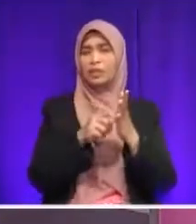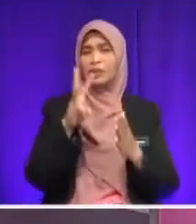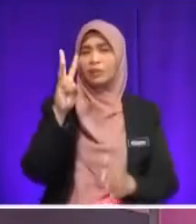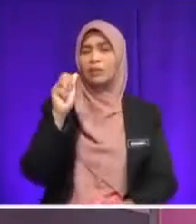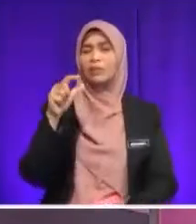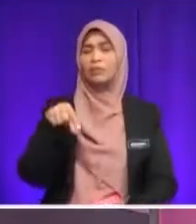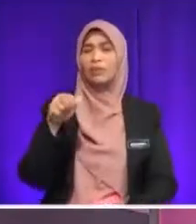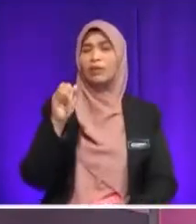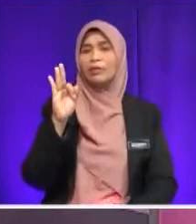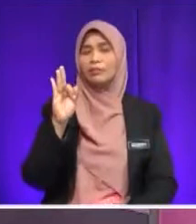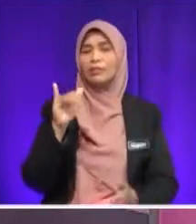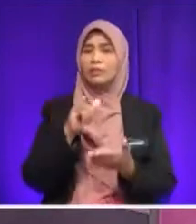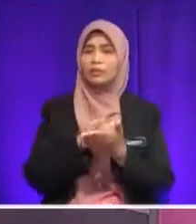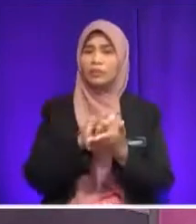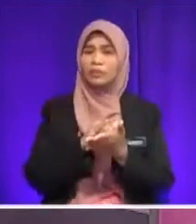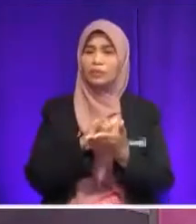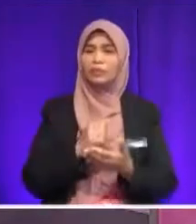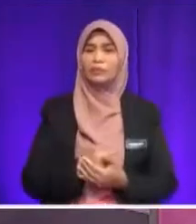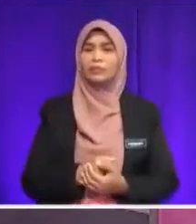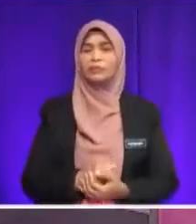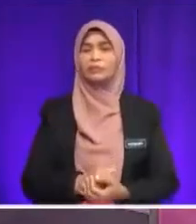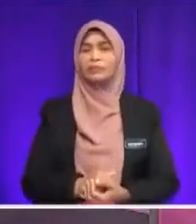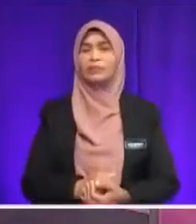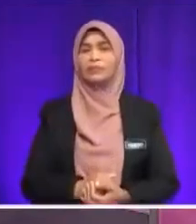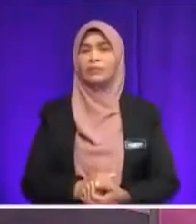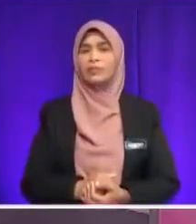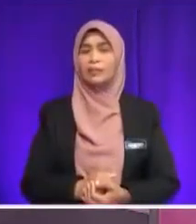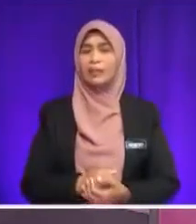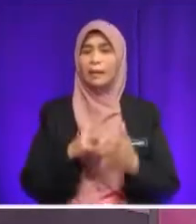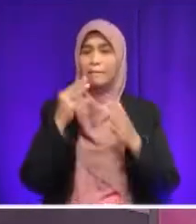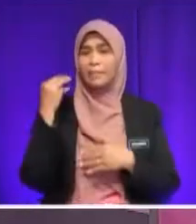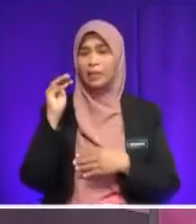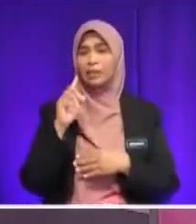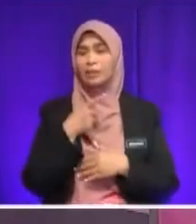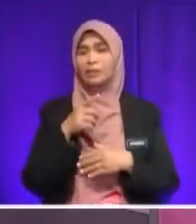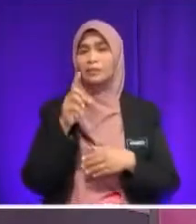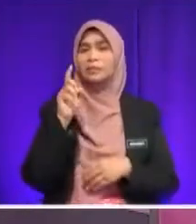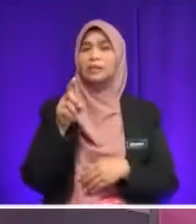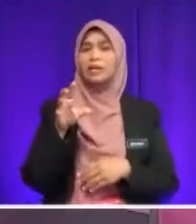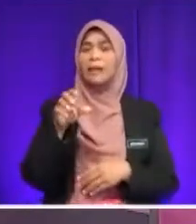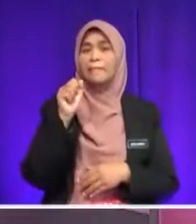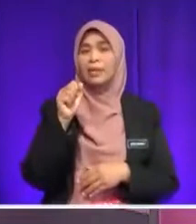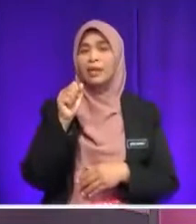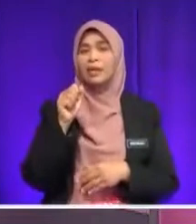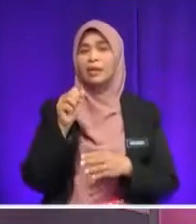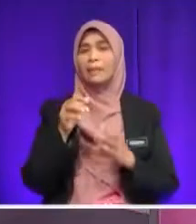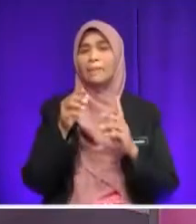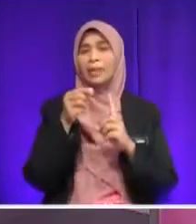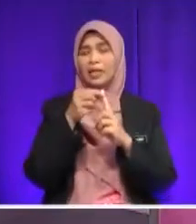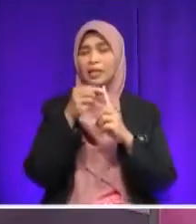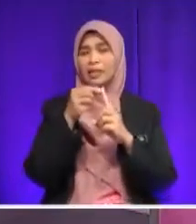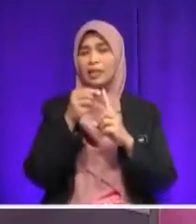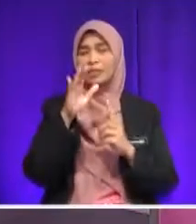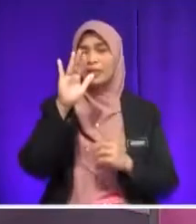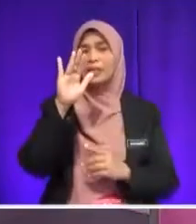sebelum jenis waktu-waktu Khan yang sebelumnya maka kita kena ambil satu atau dua kalimah yang